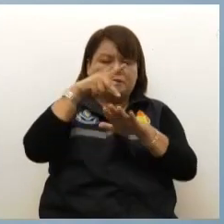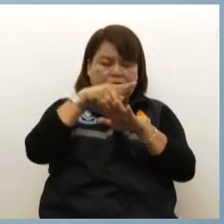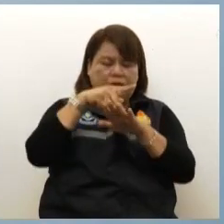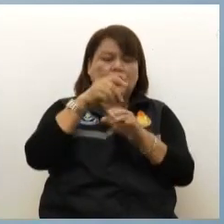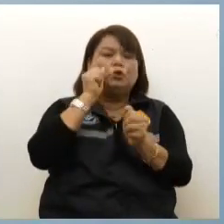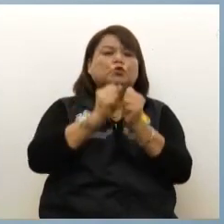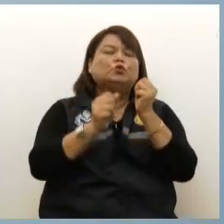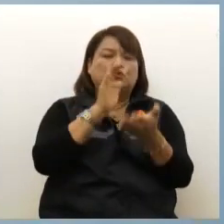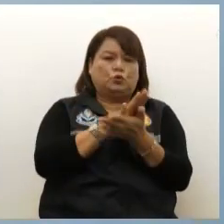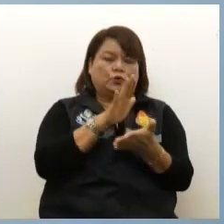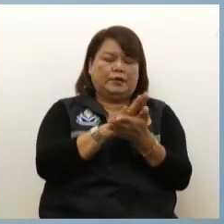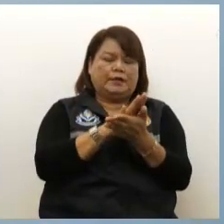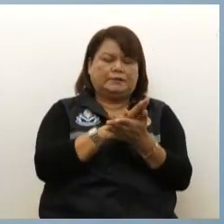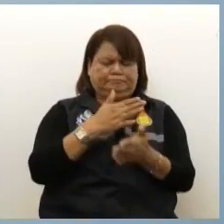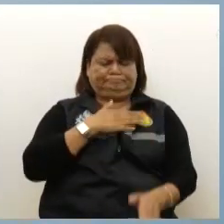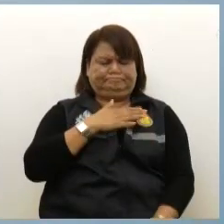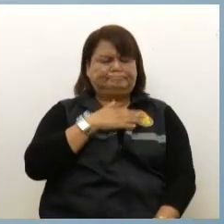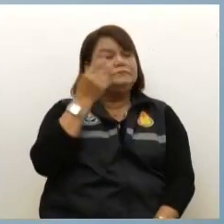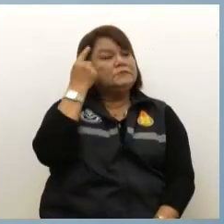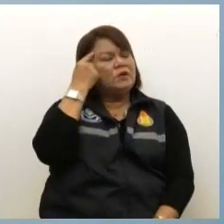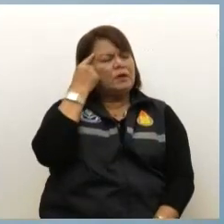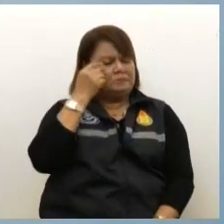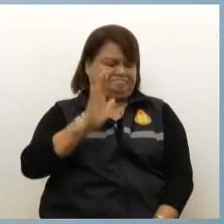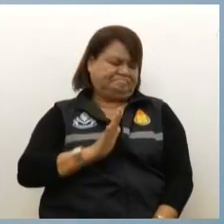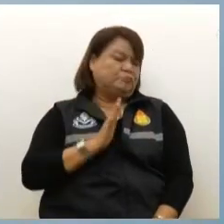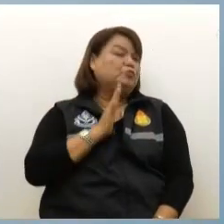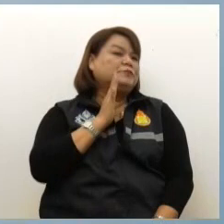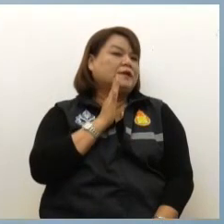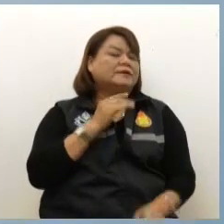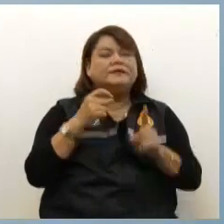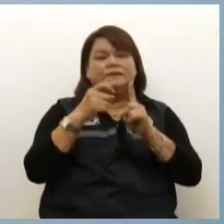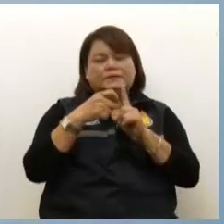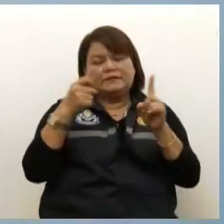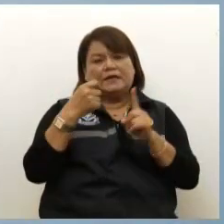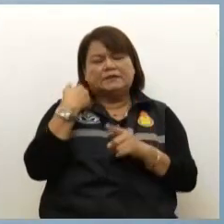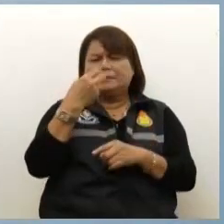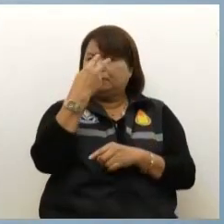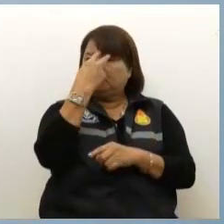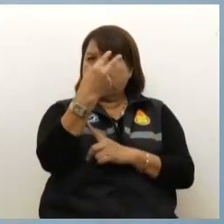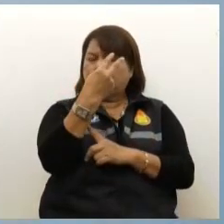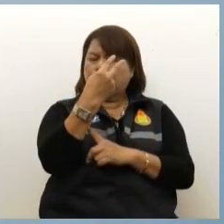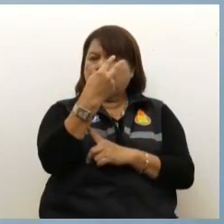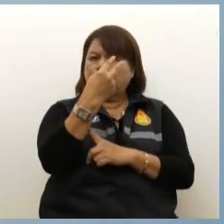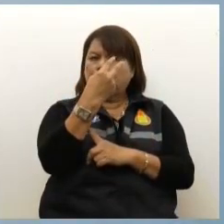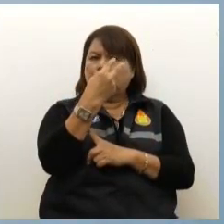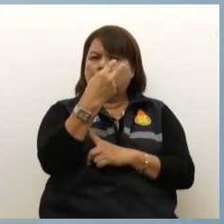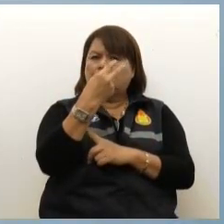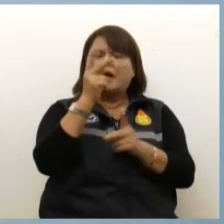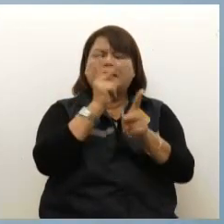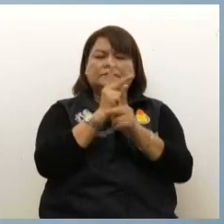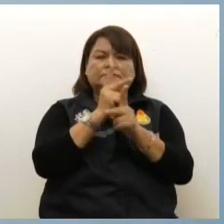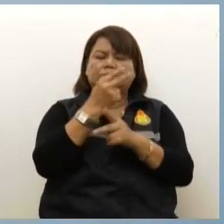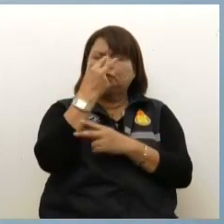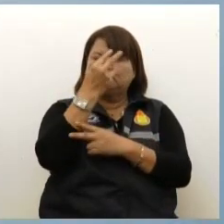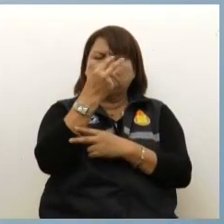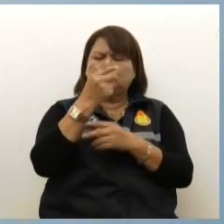ะครับซึ่งผมคิดว่าเป็นที่น่าภาคภูมิใจจากการที่เราไปติดตามผ่านการเก็บเกี่ยวใน